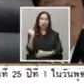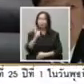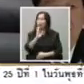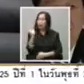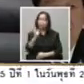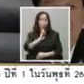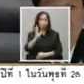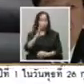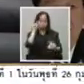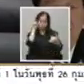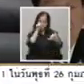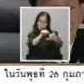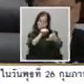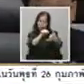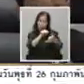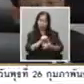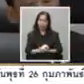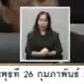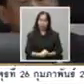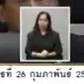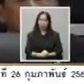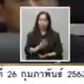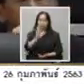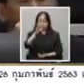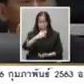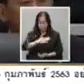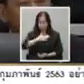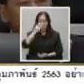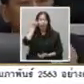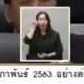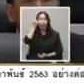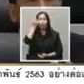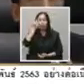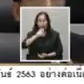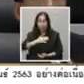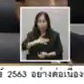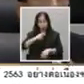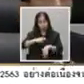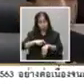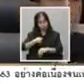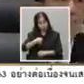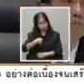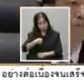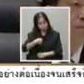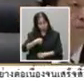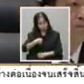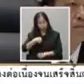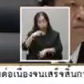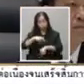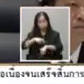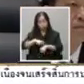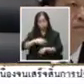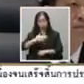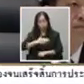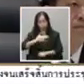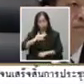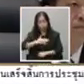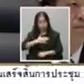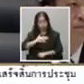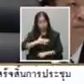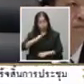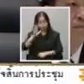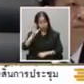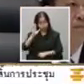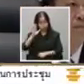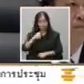ครับเข้าเรื่องเลยครับ ผมเข้าใจแล้วผมขออนุญาตผมเวลาของผมนะฮะผมขออนุญาตใช้เวลาของผมเต็มเวลาเท่านั้นเองนะ